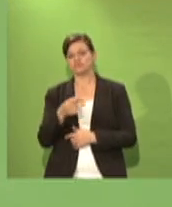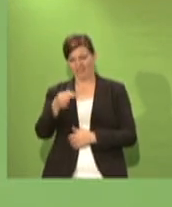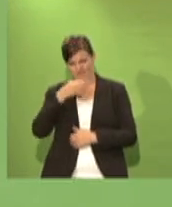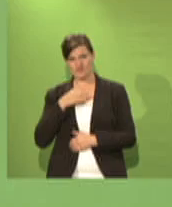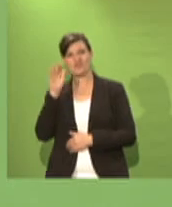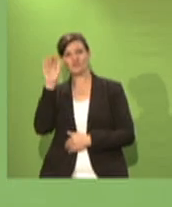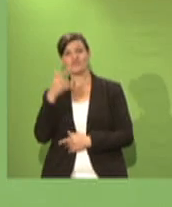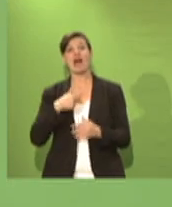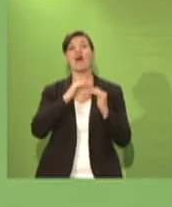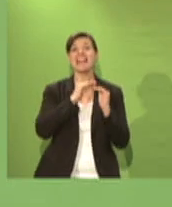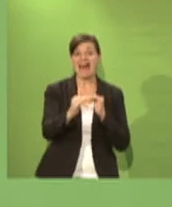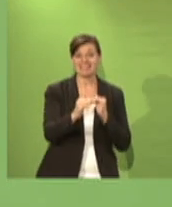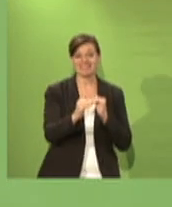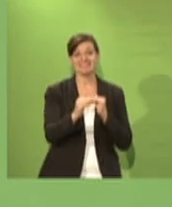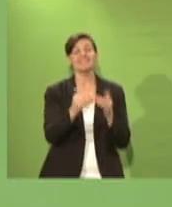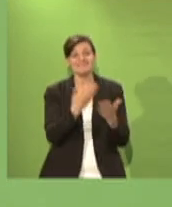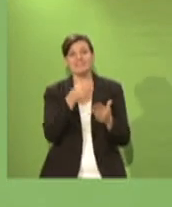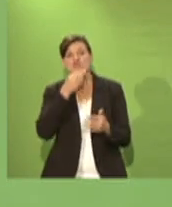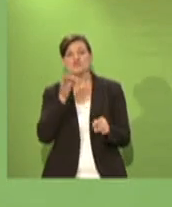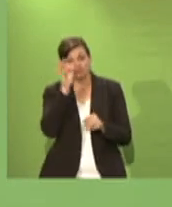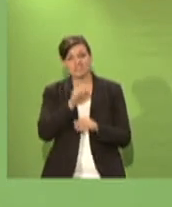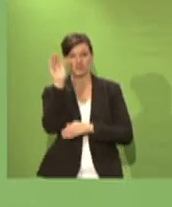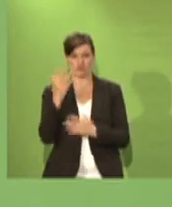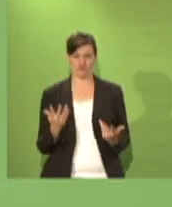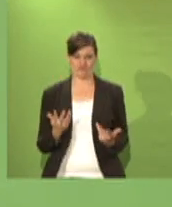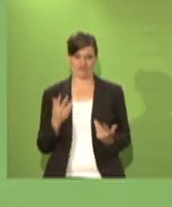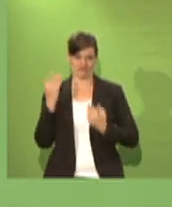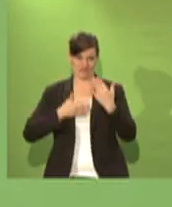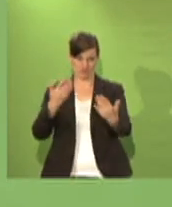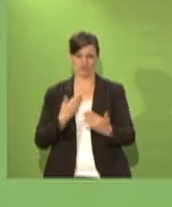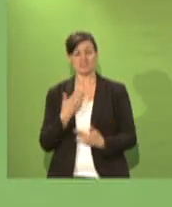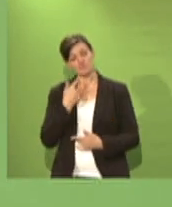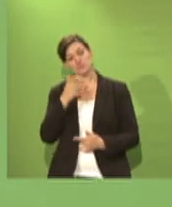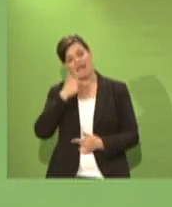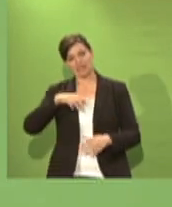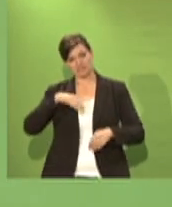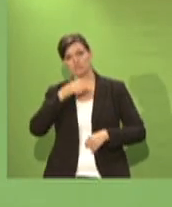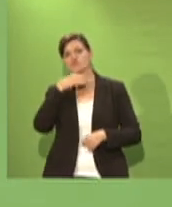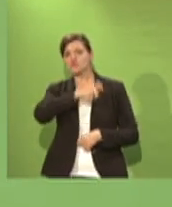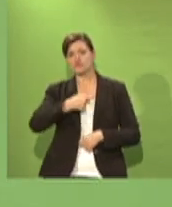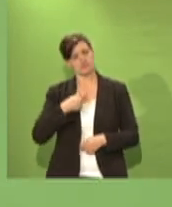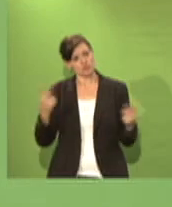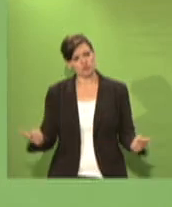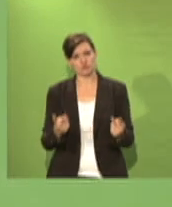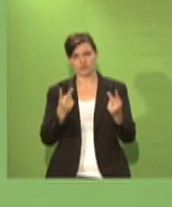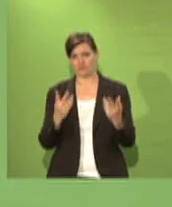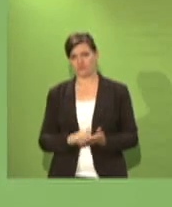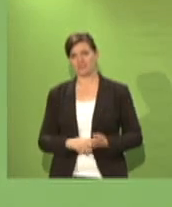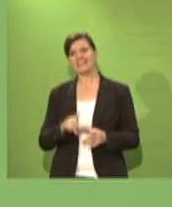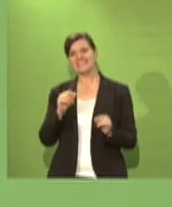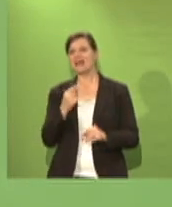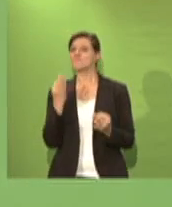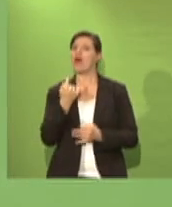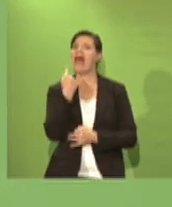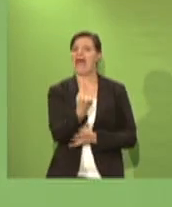der ländlichen Räume. Und deswegen muss sie ernst genommen werden und von der Politik eingebunden werden. Und dafür braucht es eben die eigenen Ressourcen und die